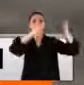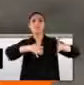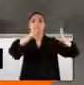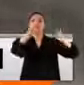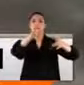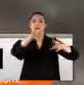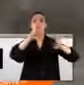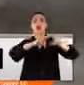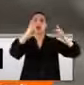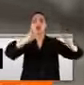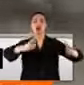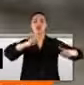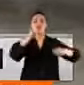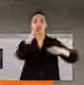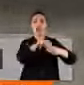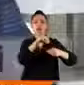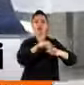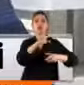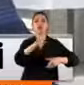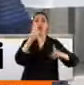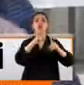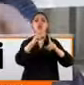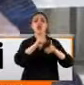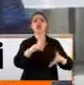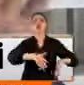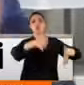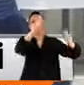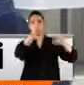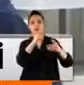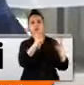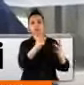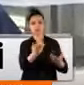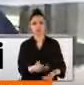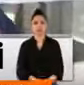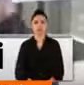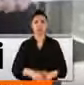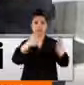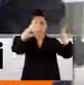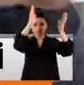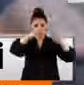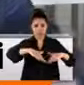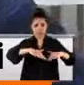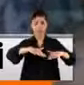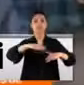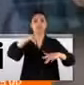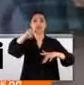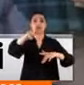biri de karşı yakadaki Dostluk sitesiydi. Bir kolonu kesti, normal bir şey olmadı, yıkılmadı. Orta kolonu keserken bomba gibi patladı